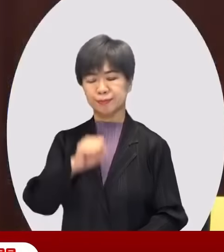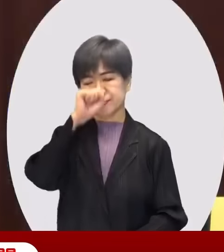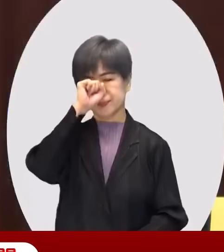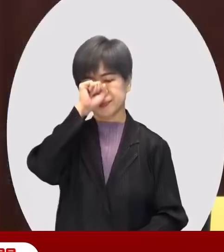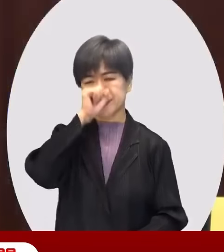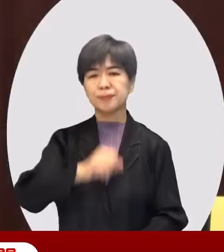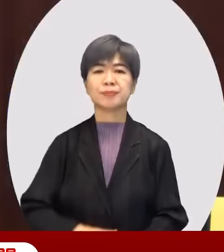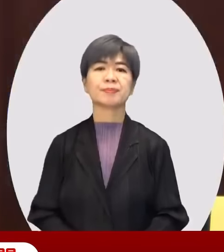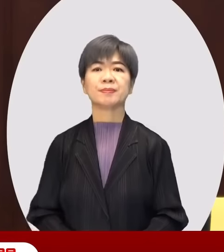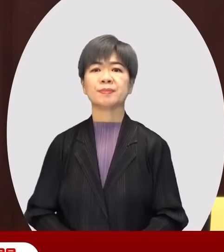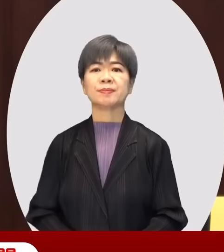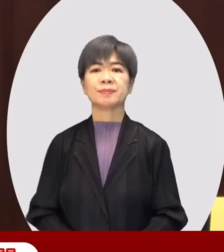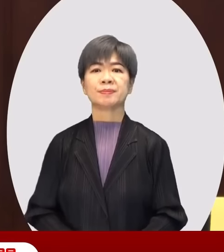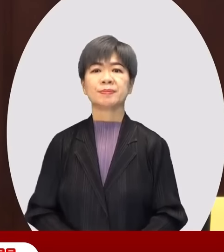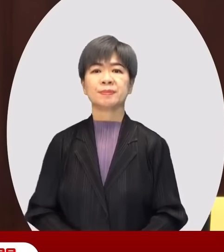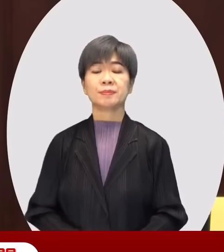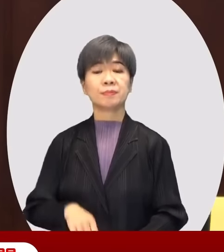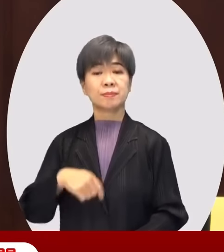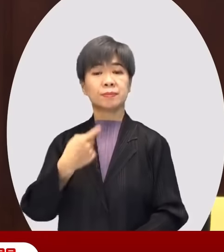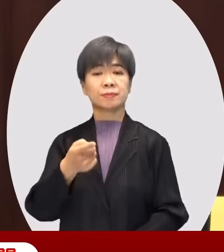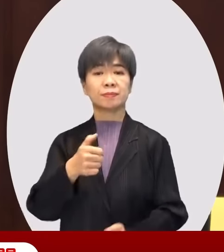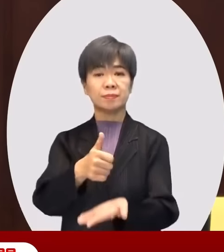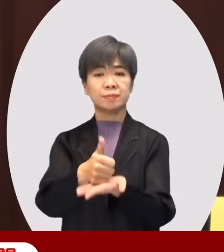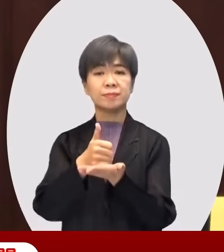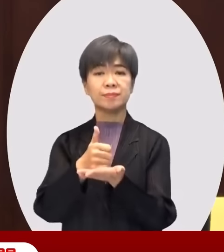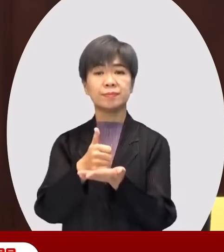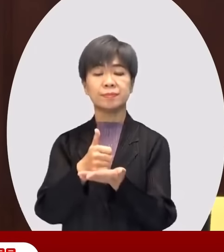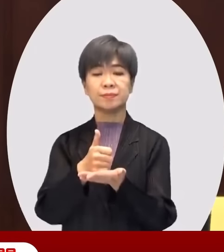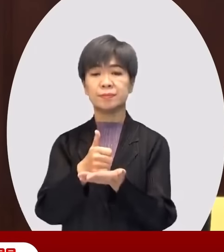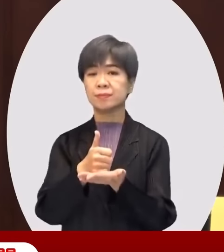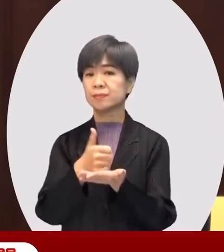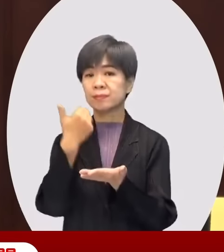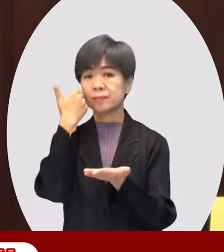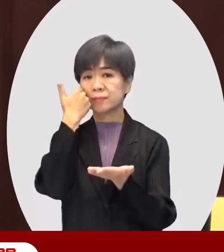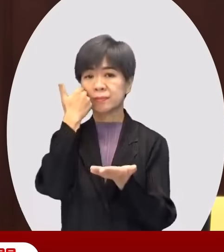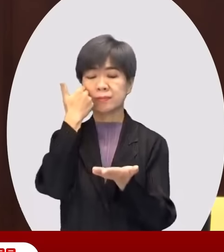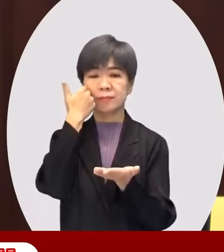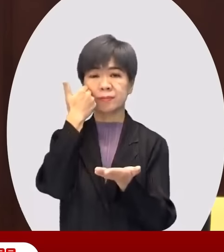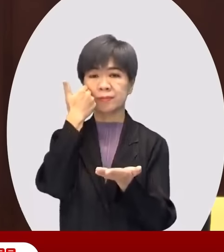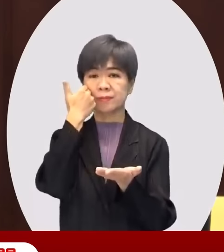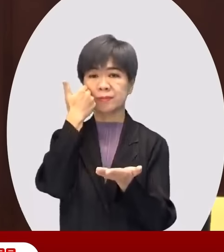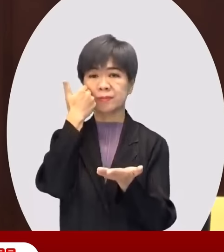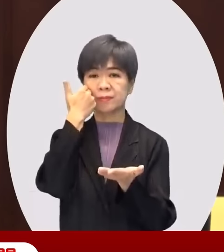好，那底下呢就请